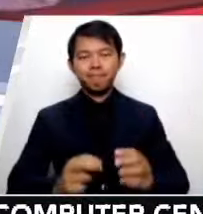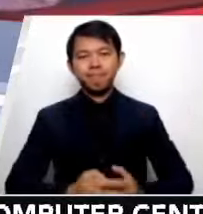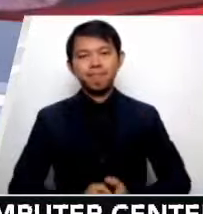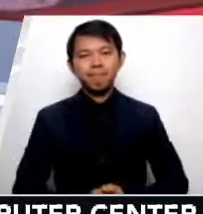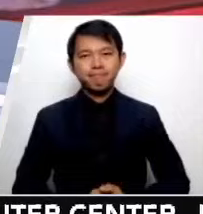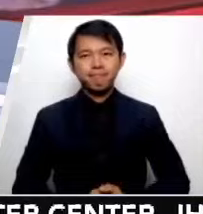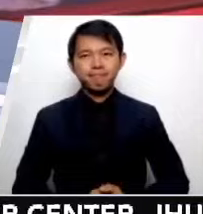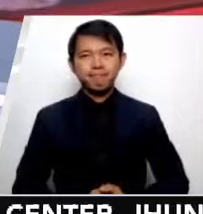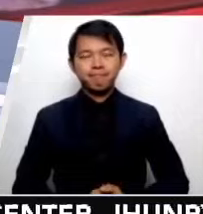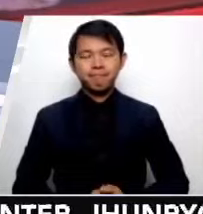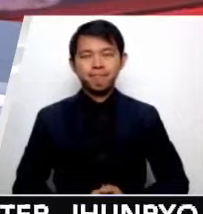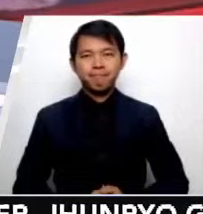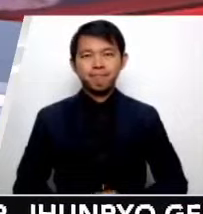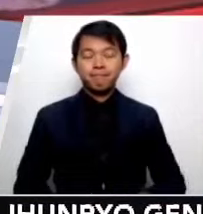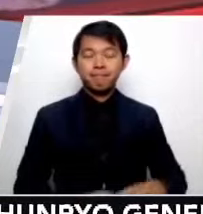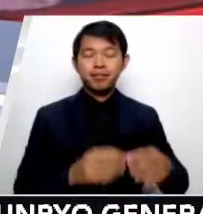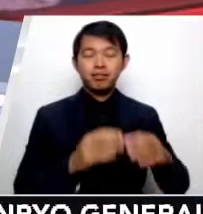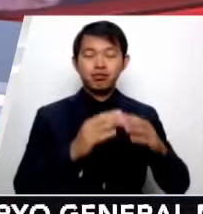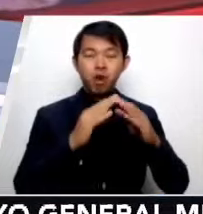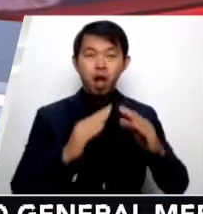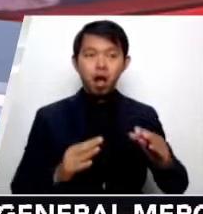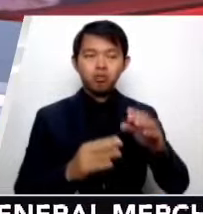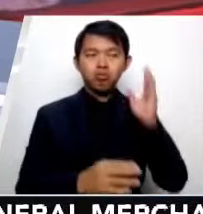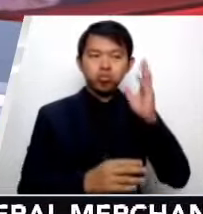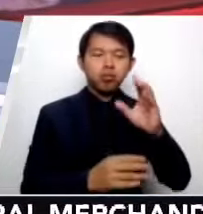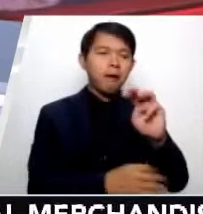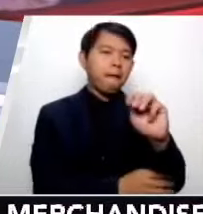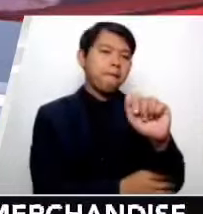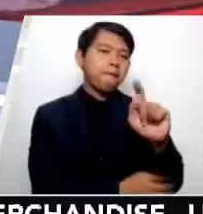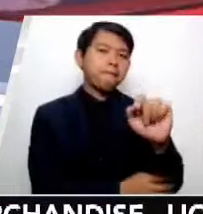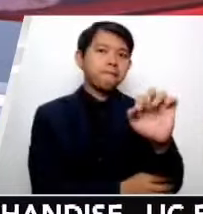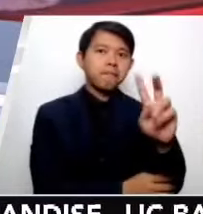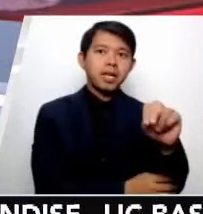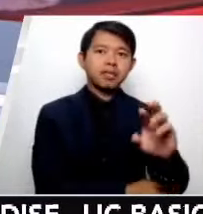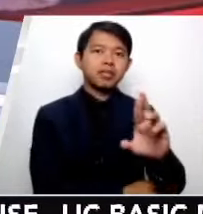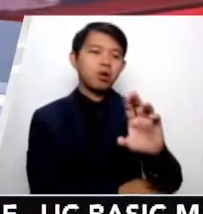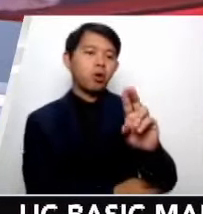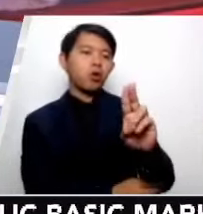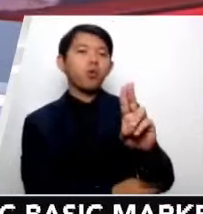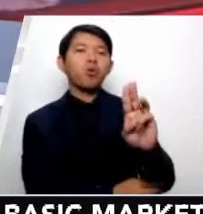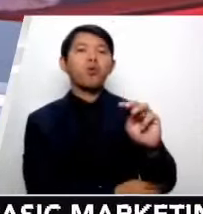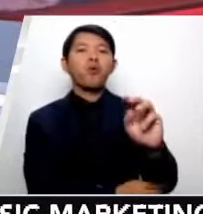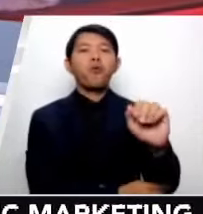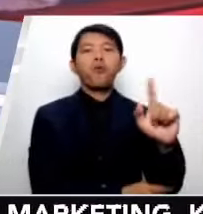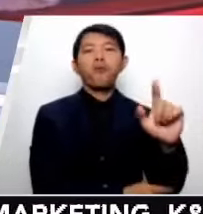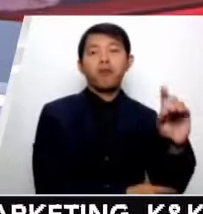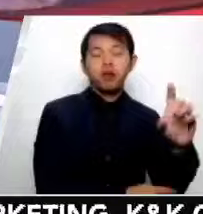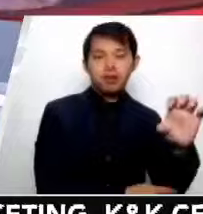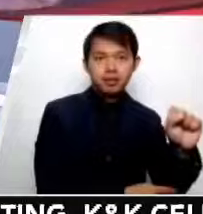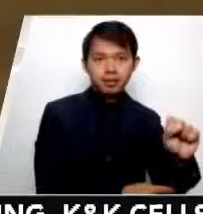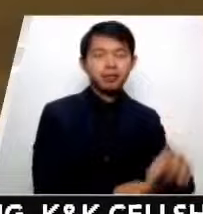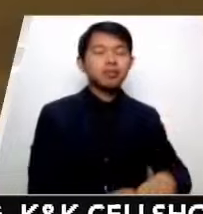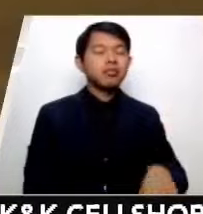Martin Romualdez na pagtitibayan ng Kamara ng buo ang resolution of both houses number 6 ng Senado.